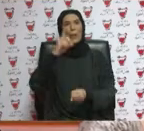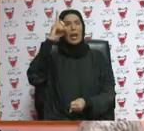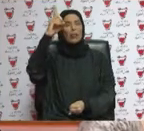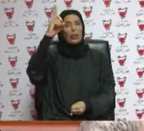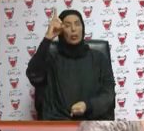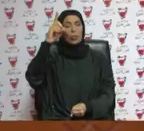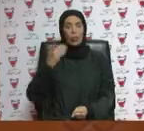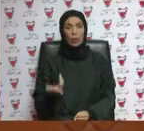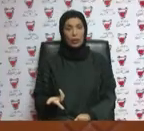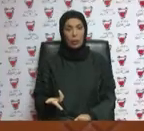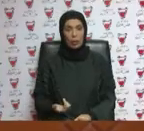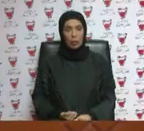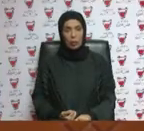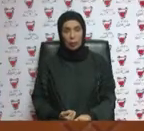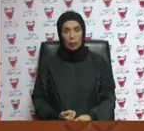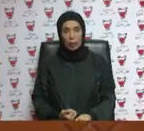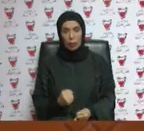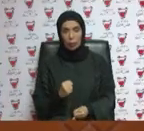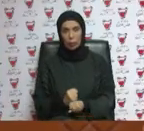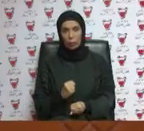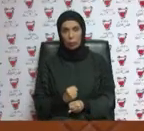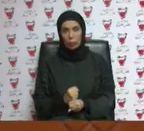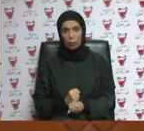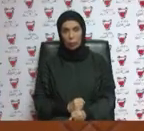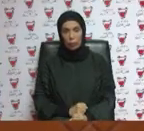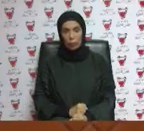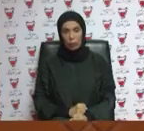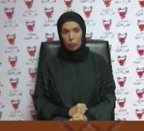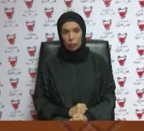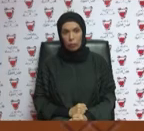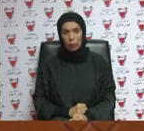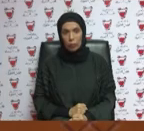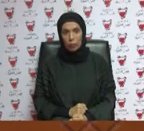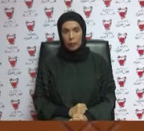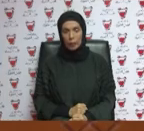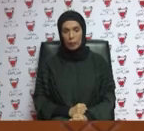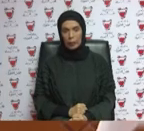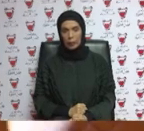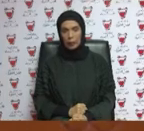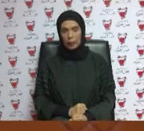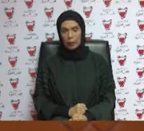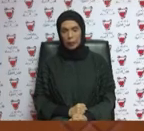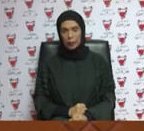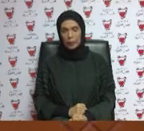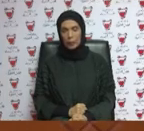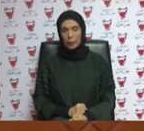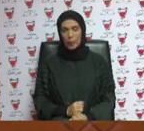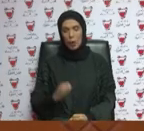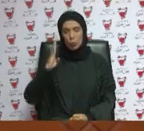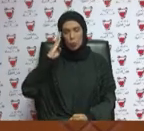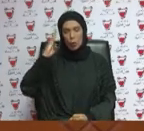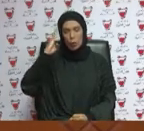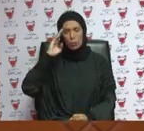كيف ممكن أن نقوم بعمل هذا؟ والله نجب أن نبرك على أنفسنا وأن نشكر